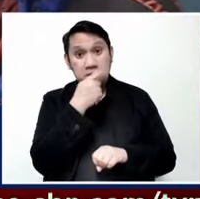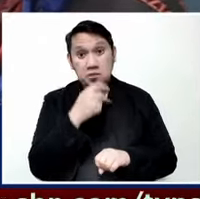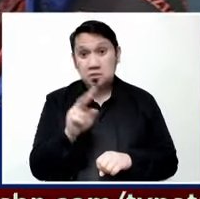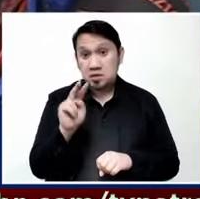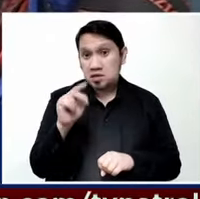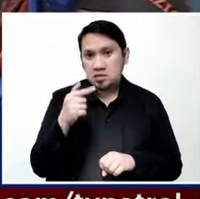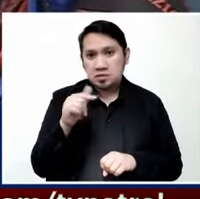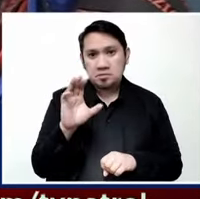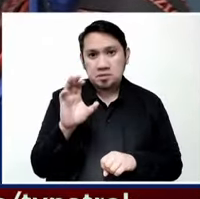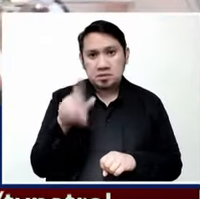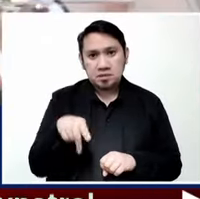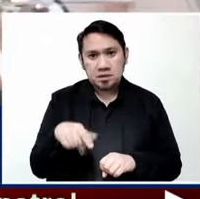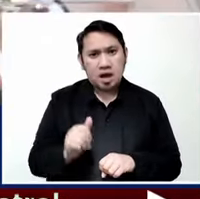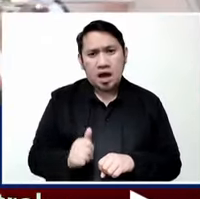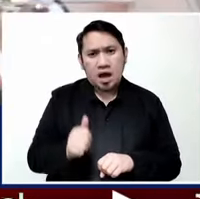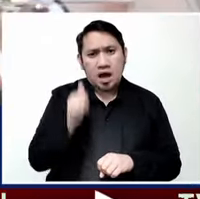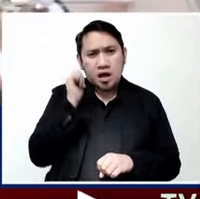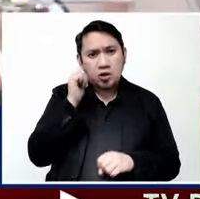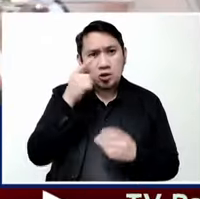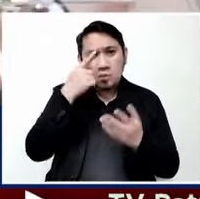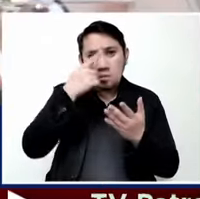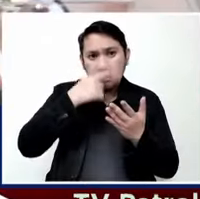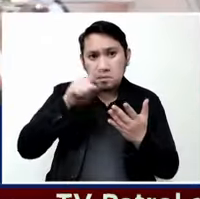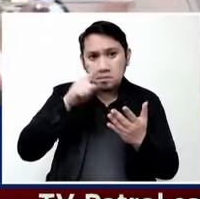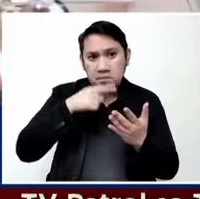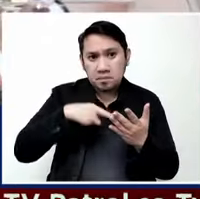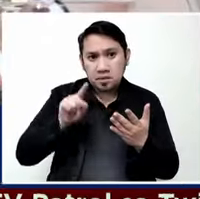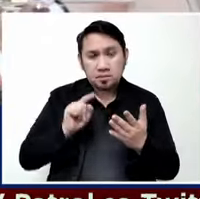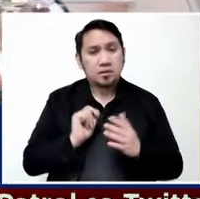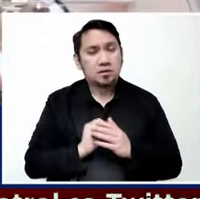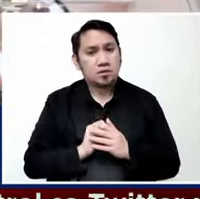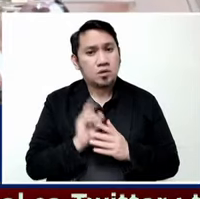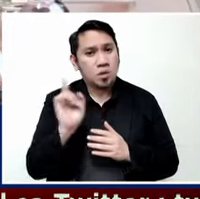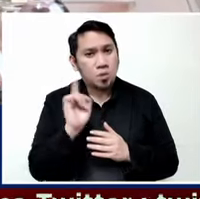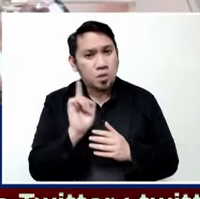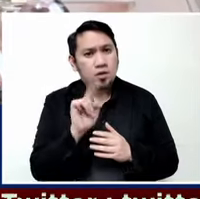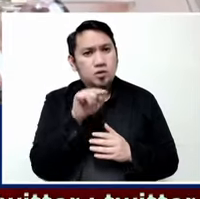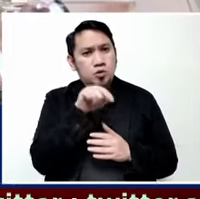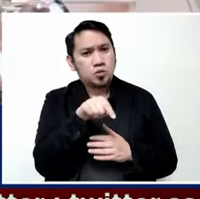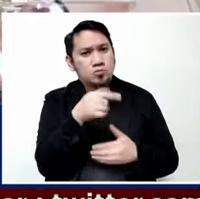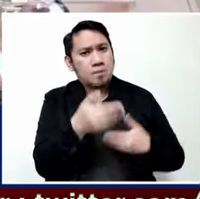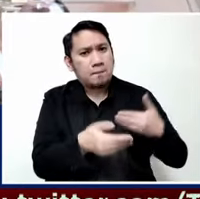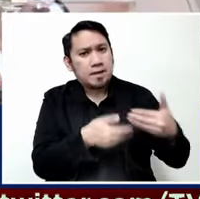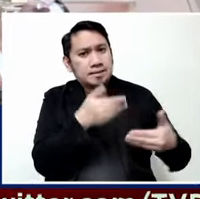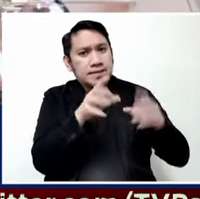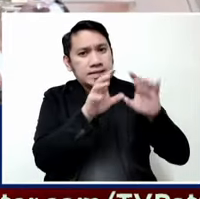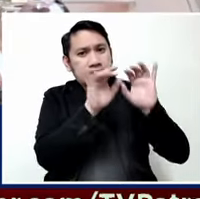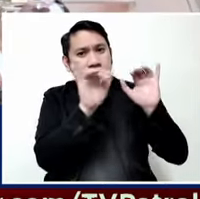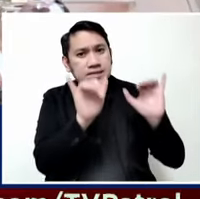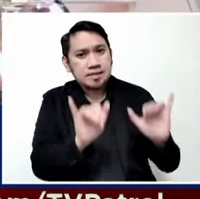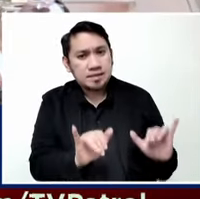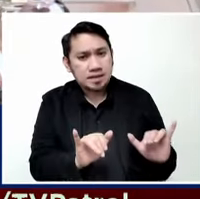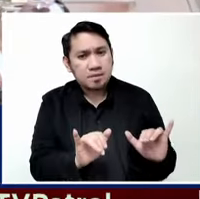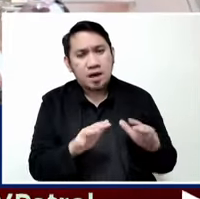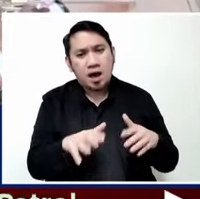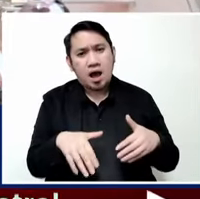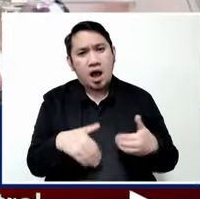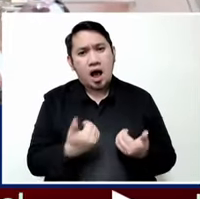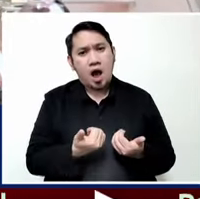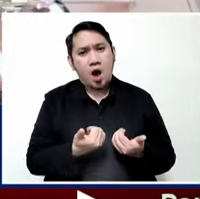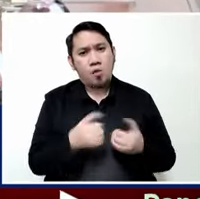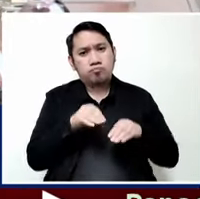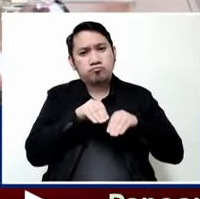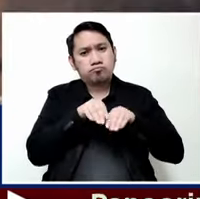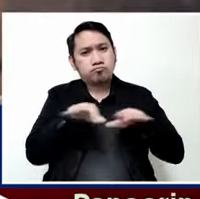NGCP sa National Transmission Corporation o Transco ang buong operasyon nito bilang tulay ng daloy ng kuryente sa iba-ibang panig